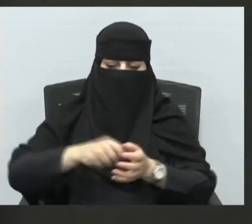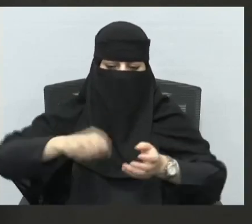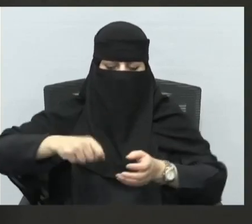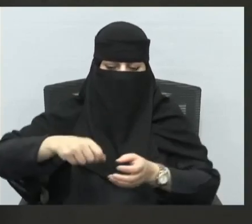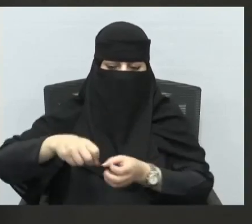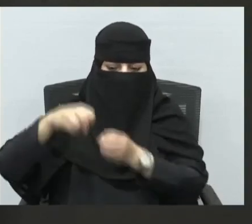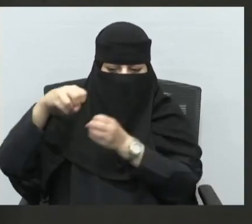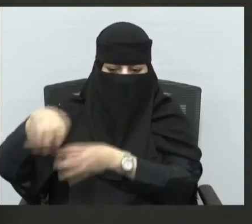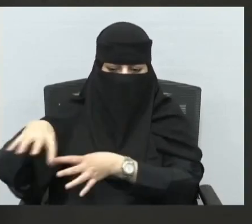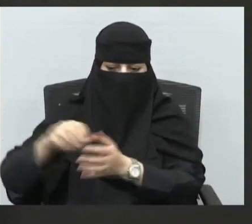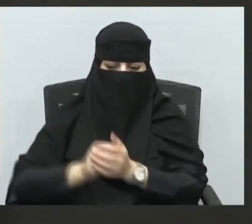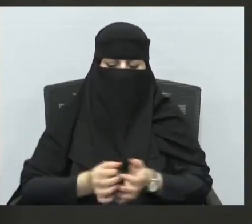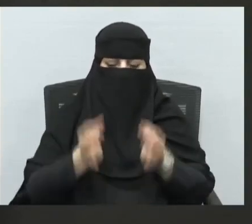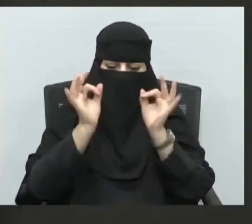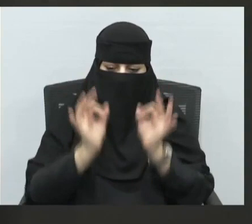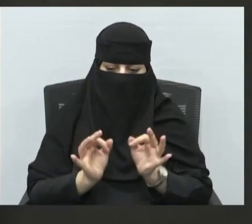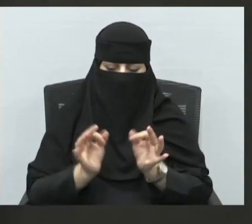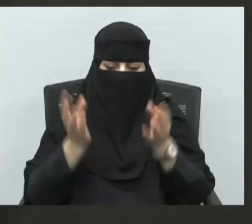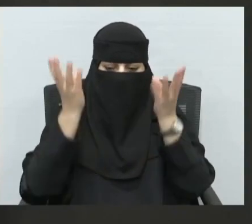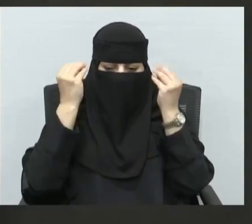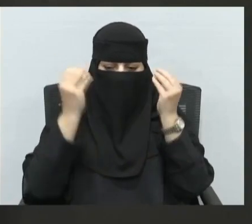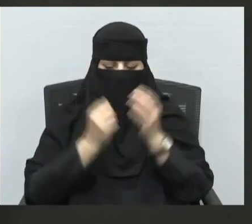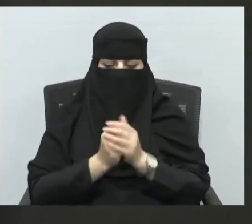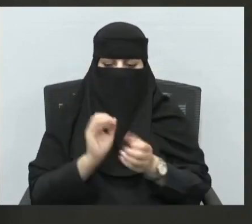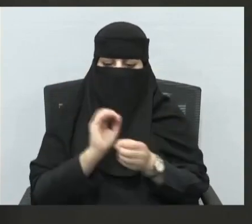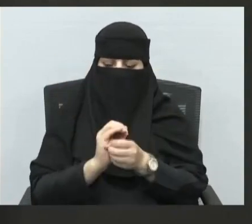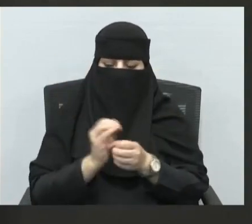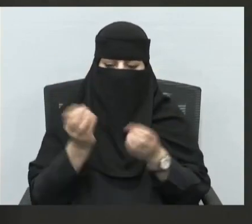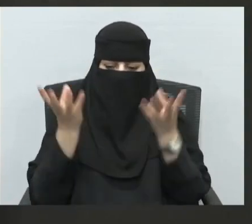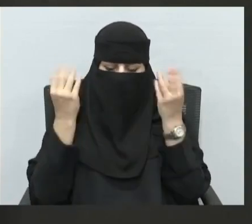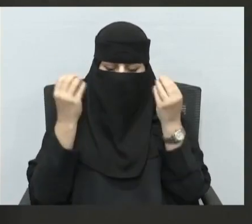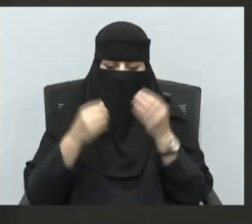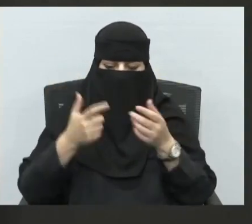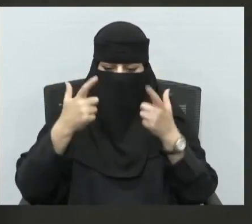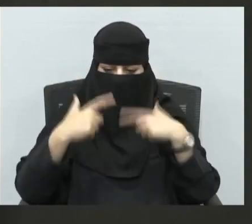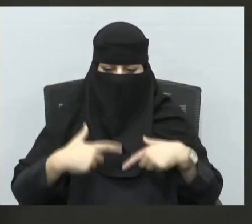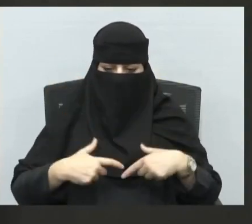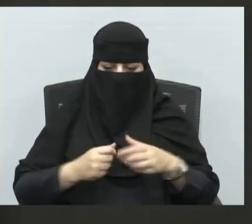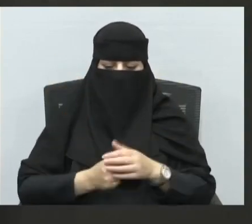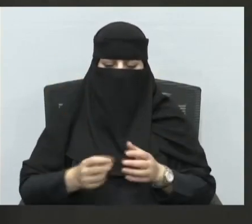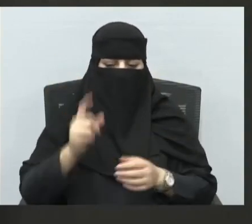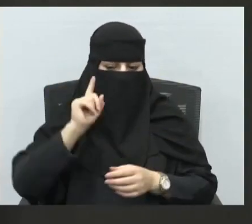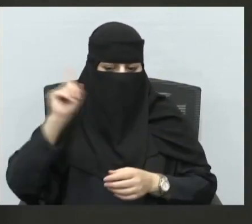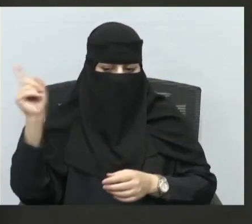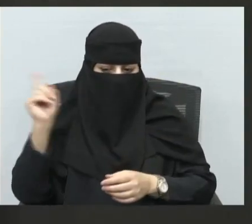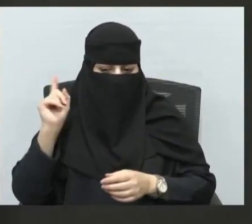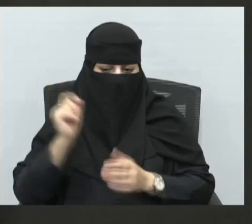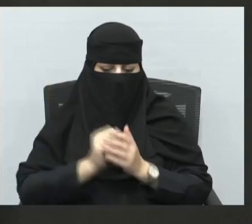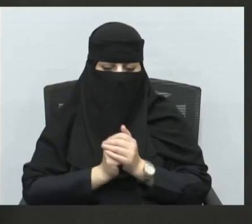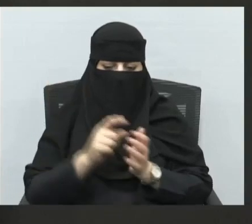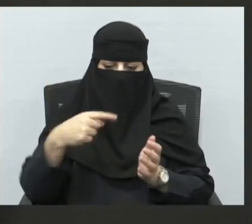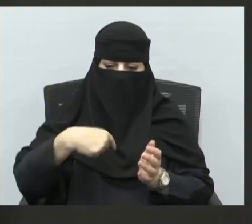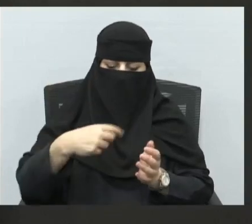نورا رائعه وعلينا ان نتعلم هذه القيم من نورا الان نستمع يا اصدقاء الى ما